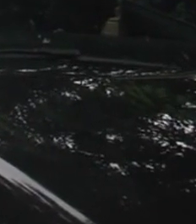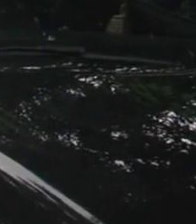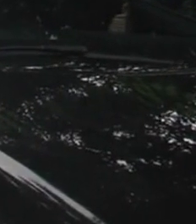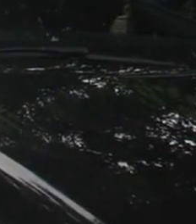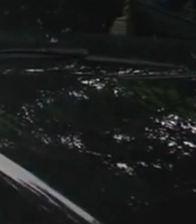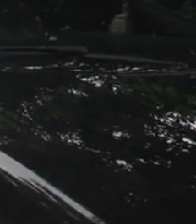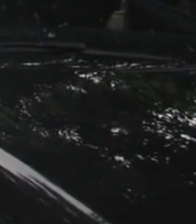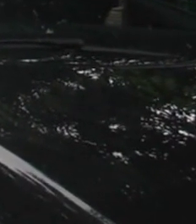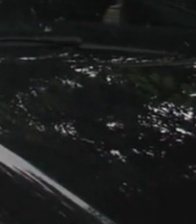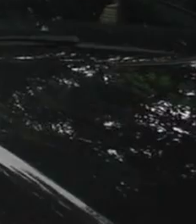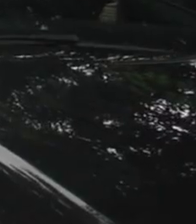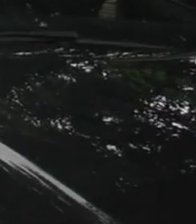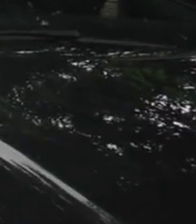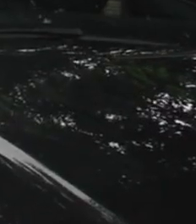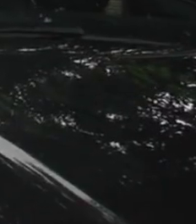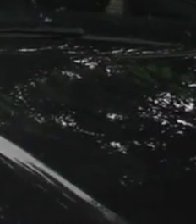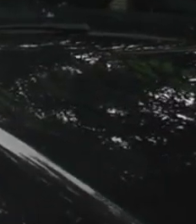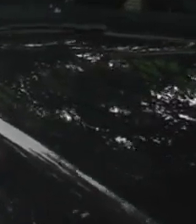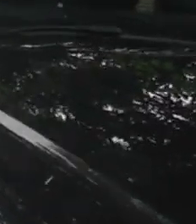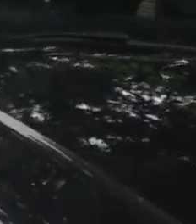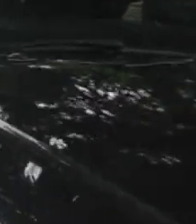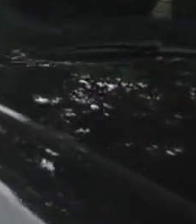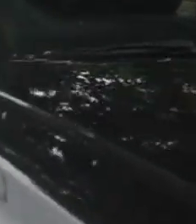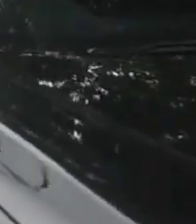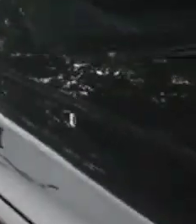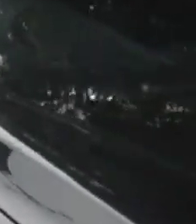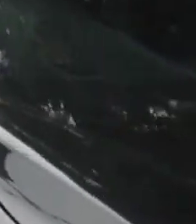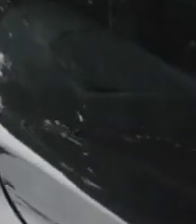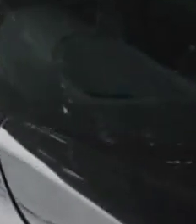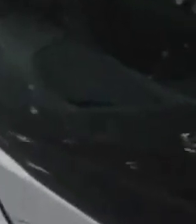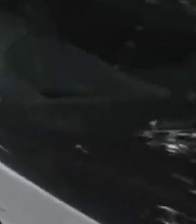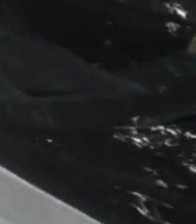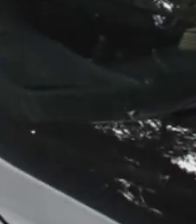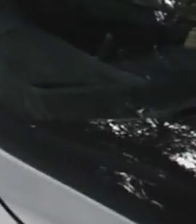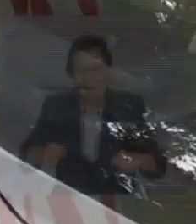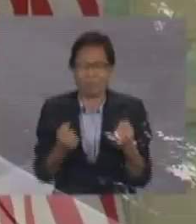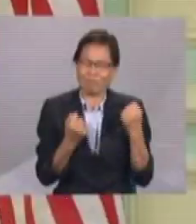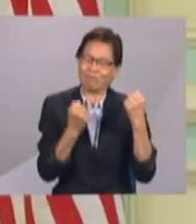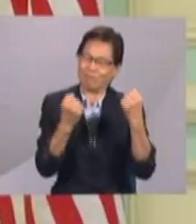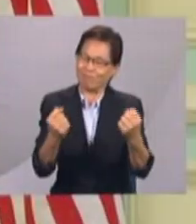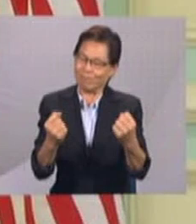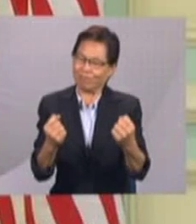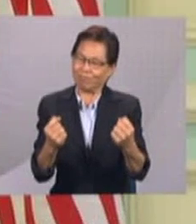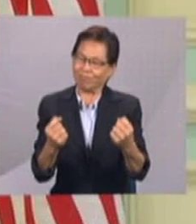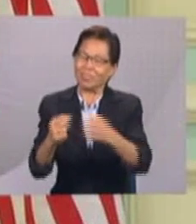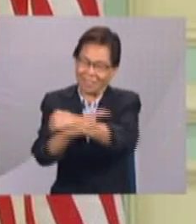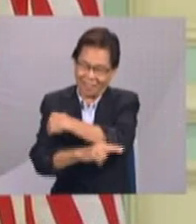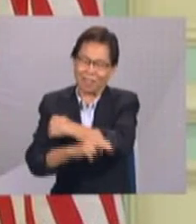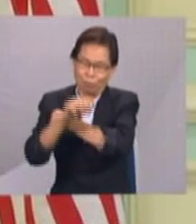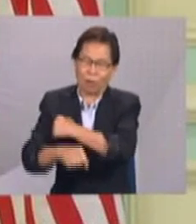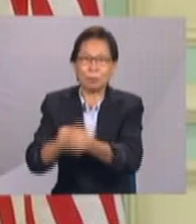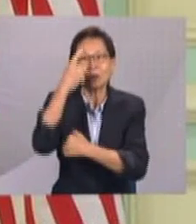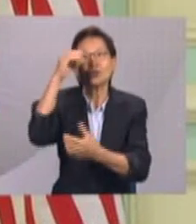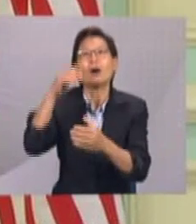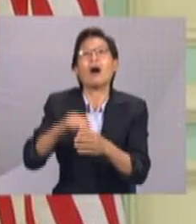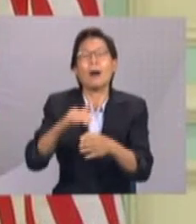Kerajaan benarkan pergerakan rentas negeri untuk bertemu keluarga. Kita bersetuju kerana mereka weekend